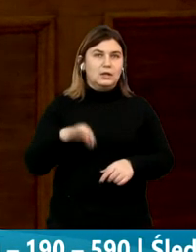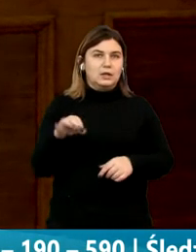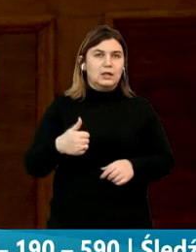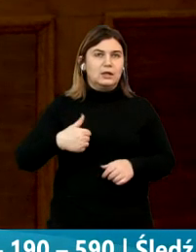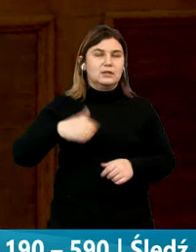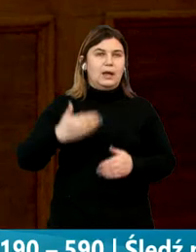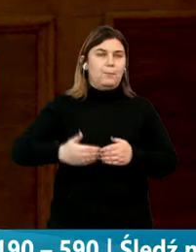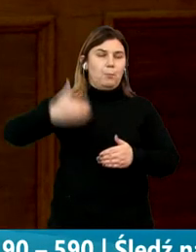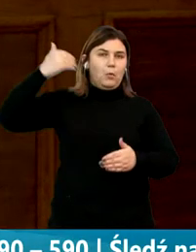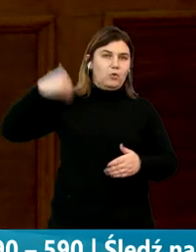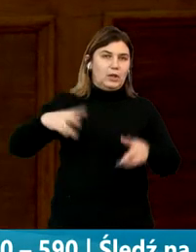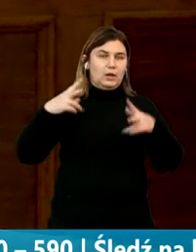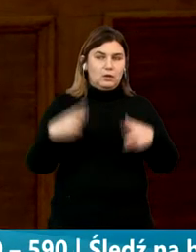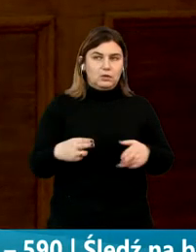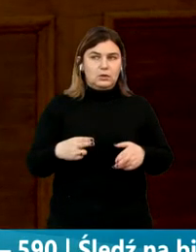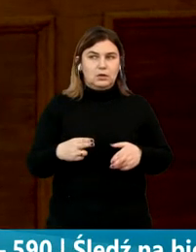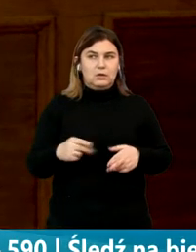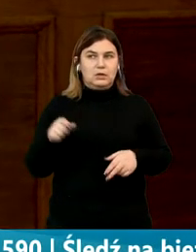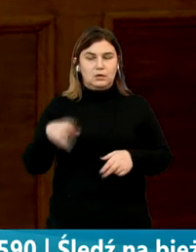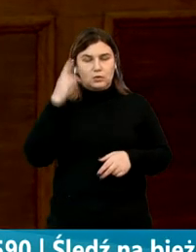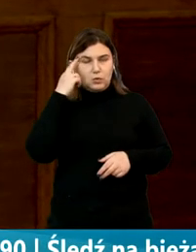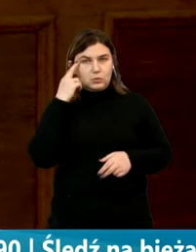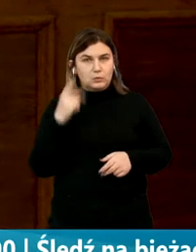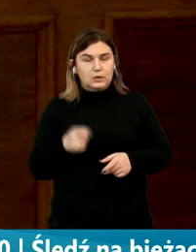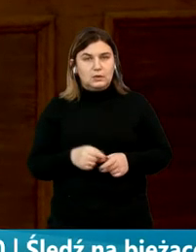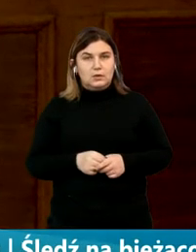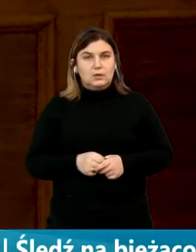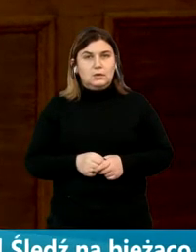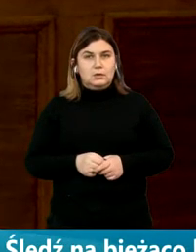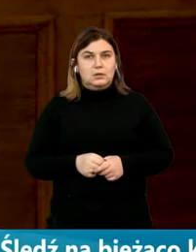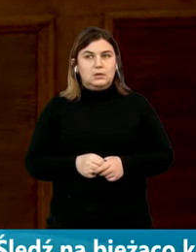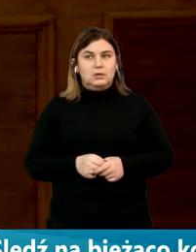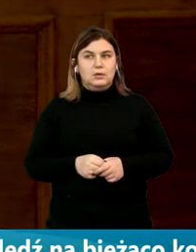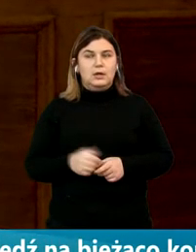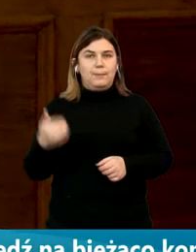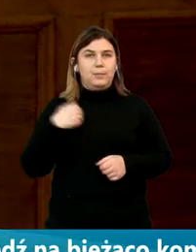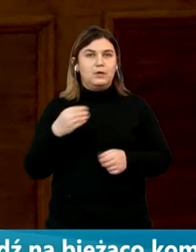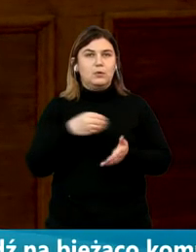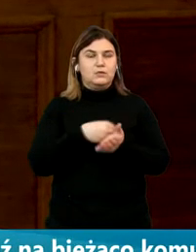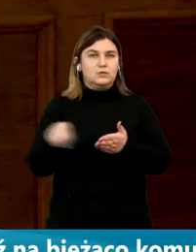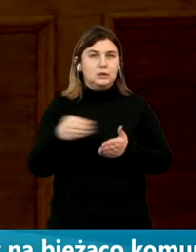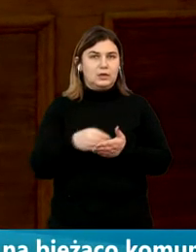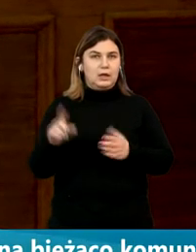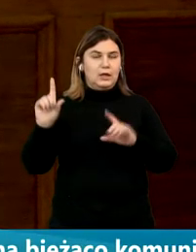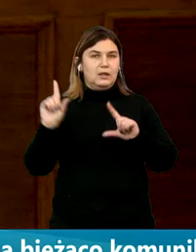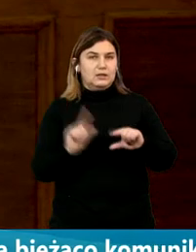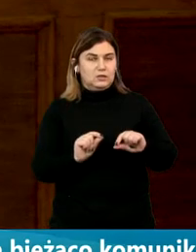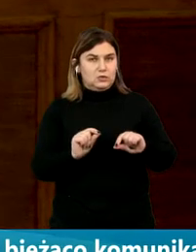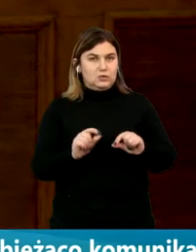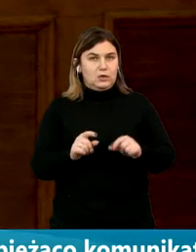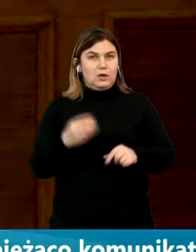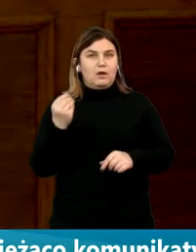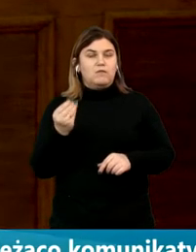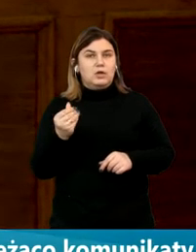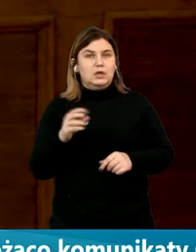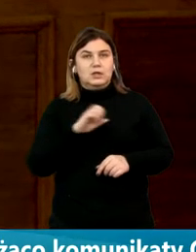zeszły sezon, bo tak to rozumiem, no były uregulowane w niższych kwotach niż to wynikało